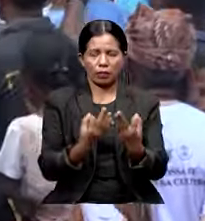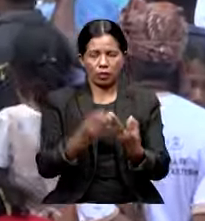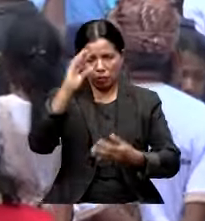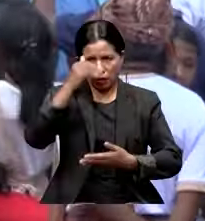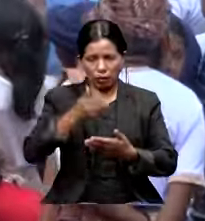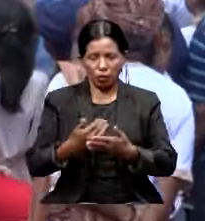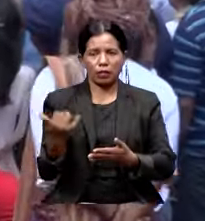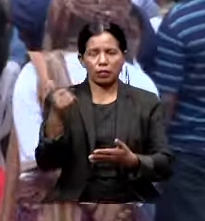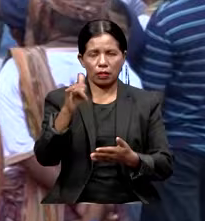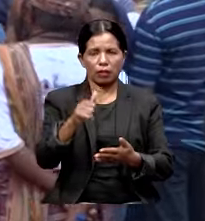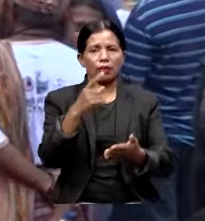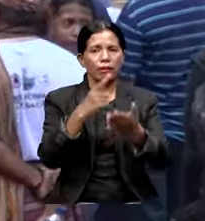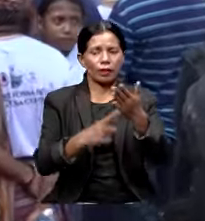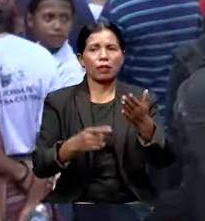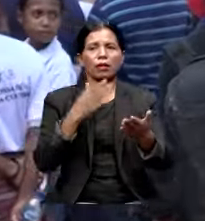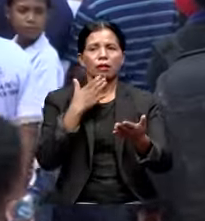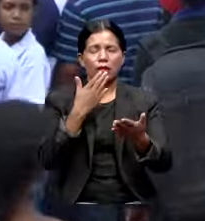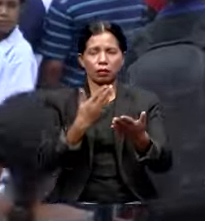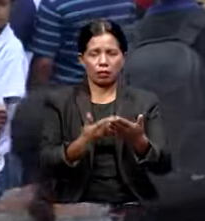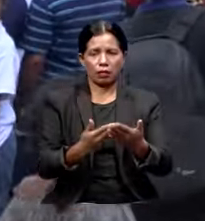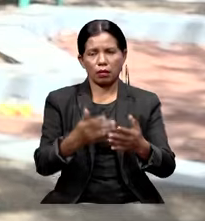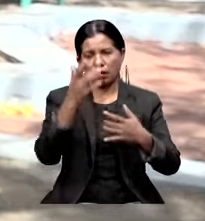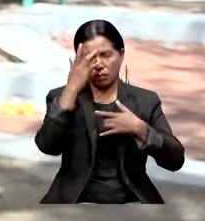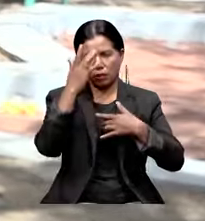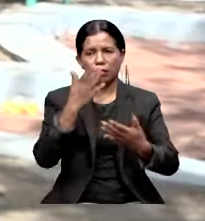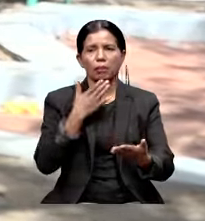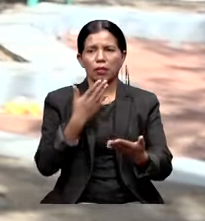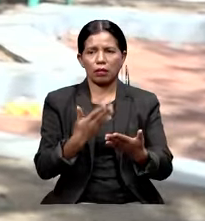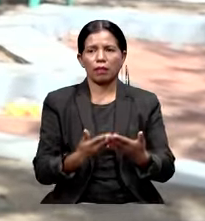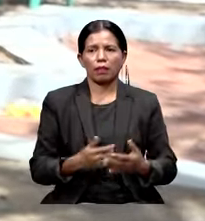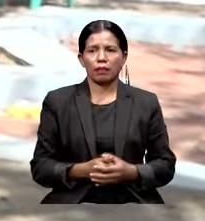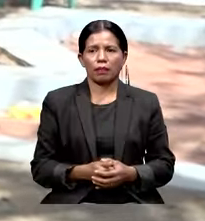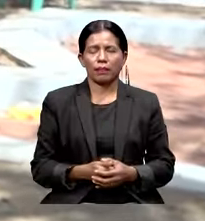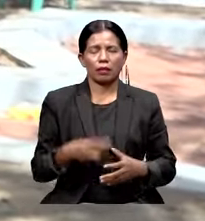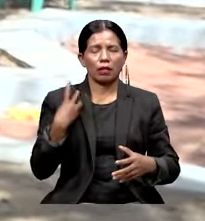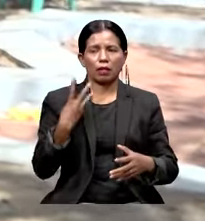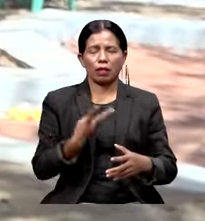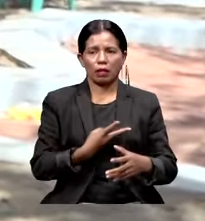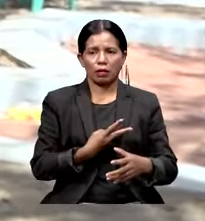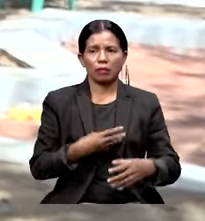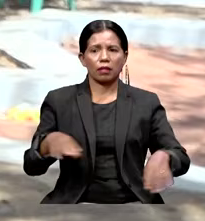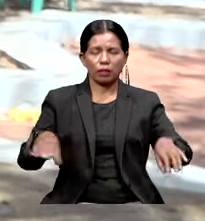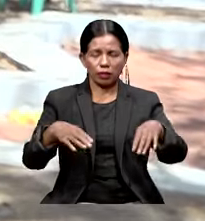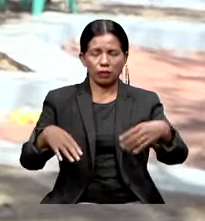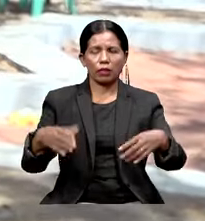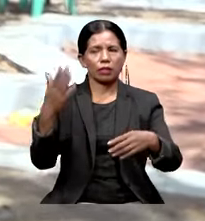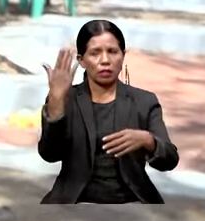wasila saida dia moras bele dia ane sama ami nebe servisu ba